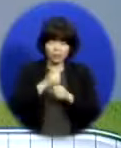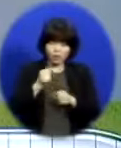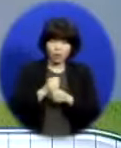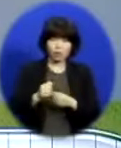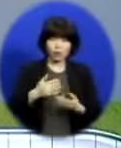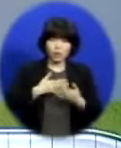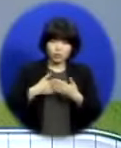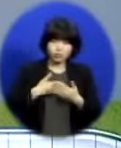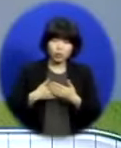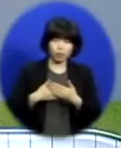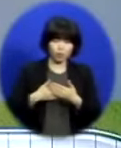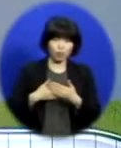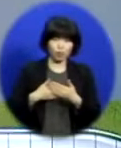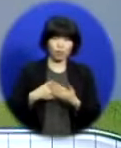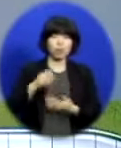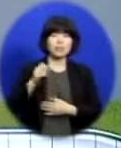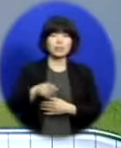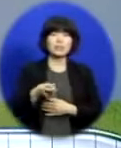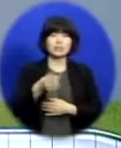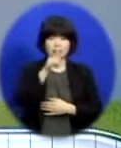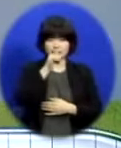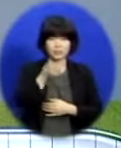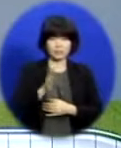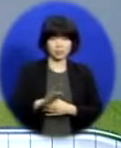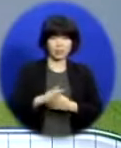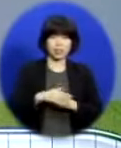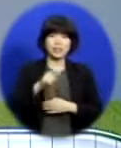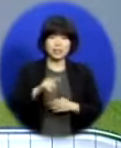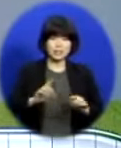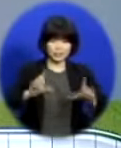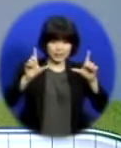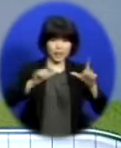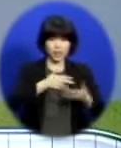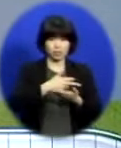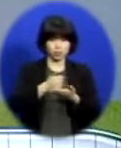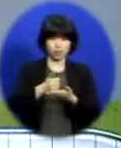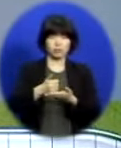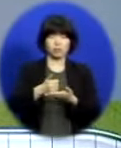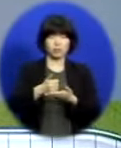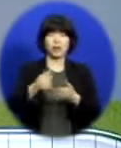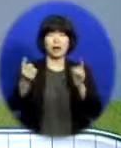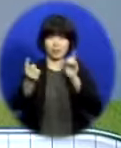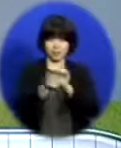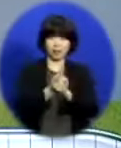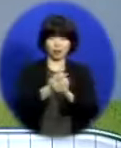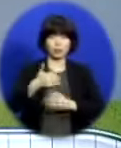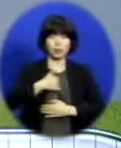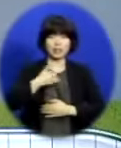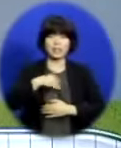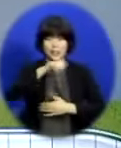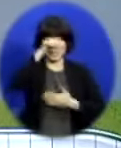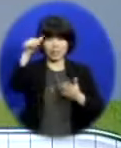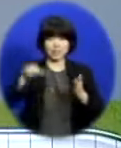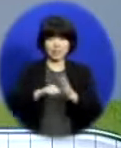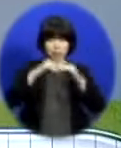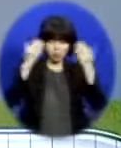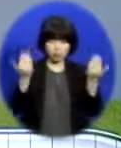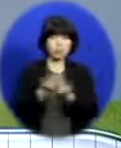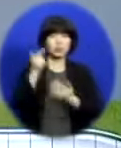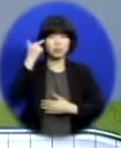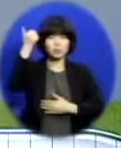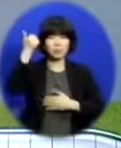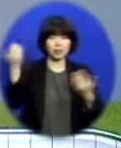두렵기도 했고 그랬지만 그날 주님을 만났고 그리고 제 인생 삶 목회가 다